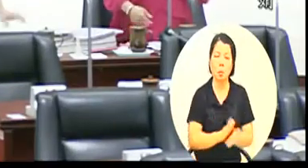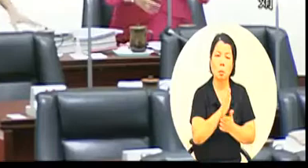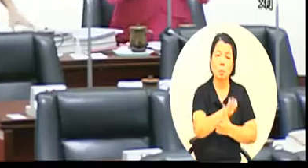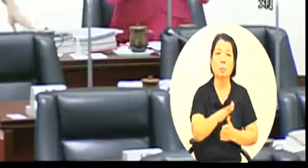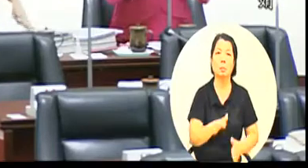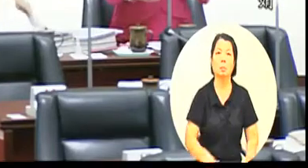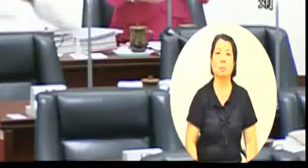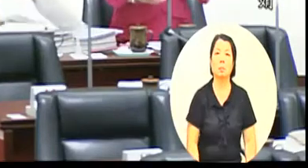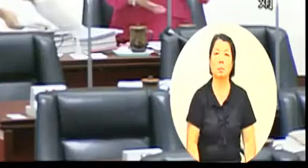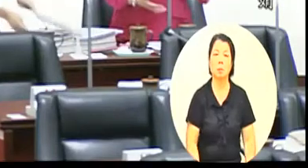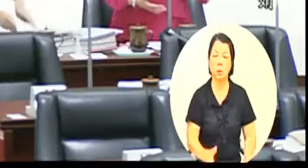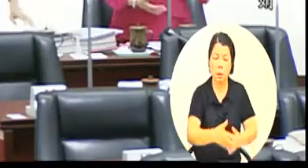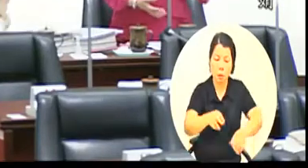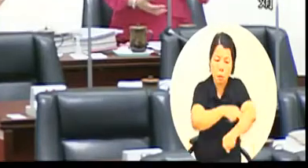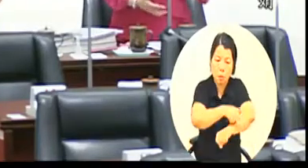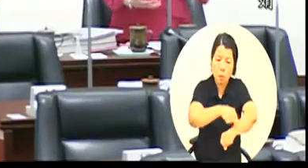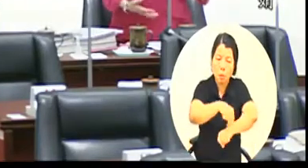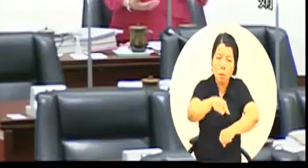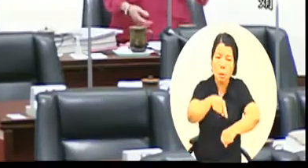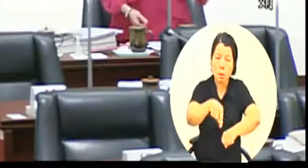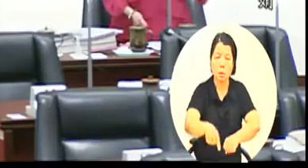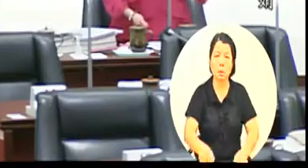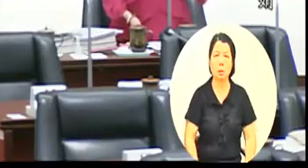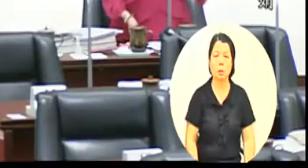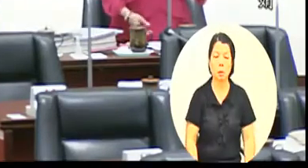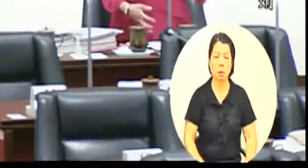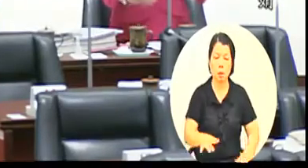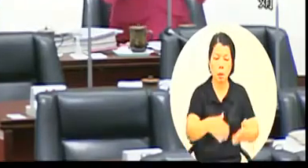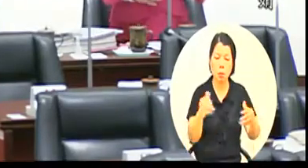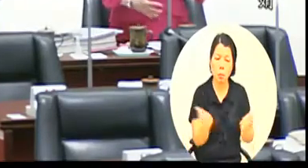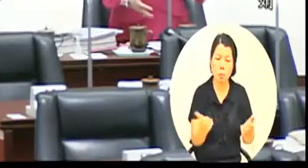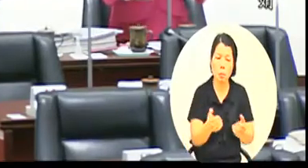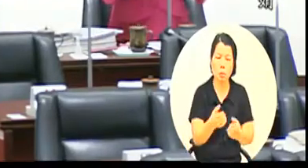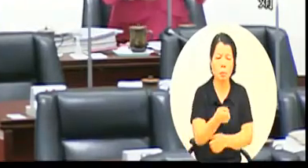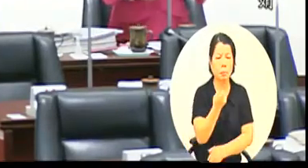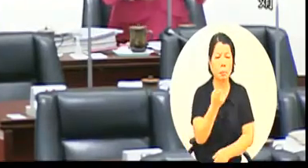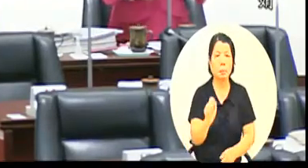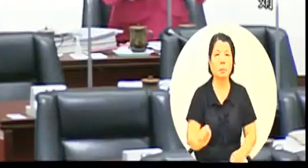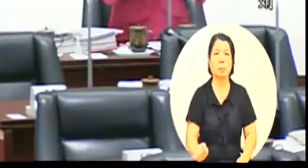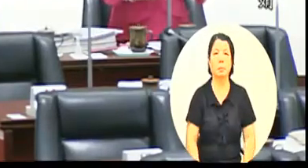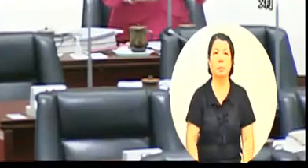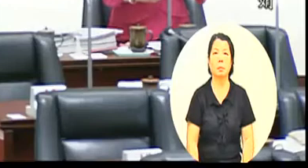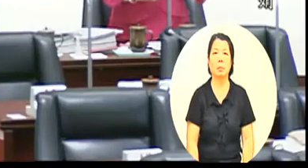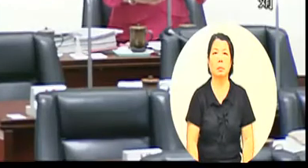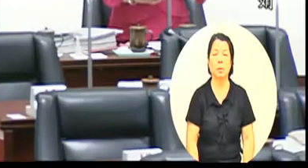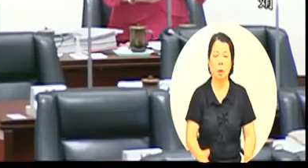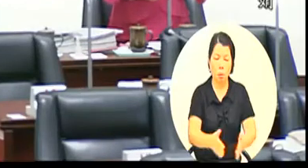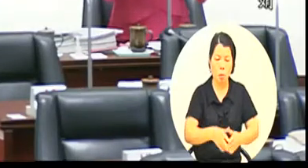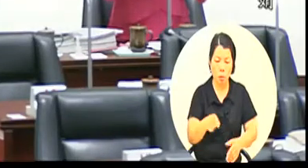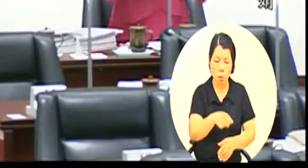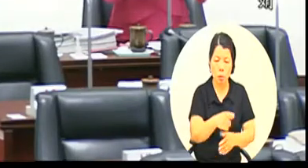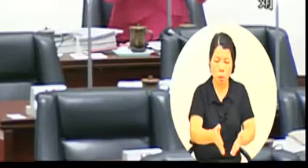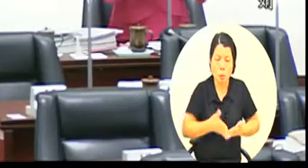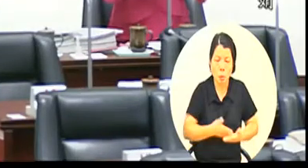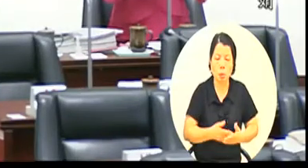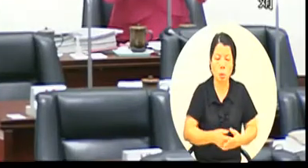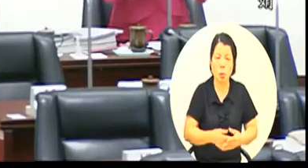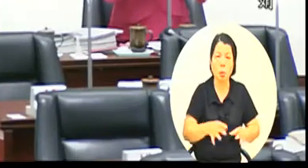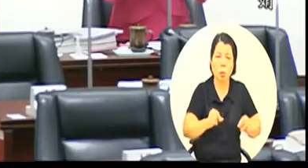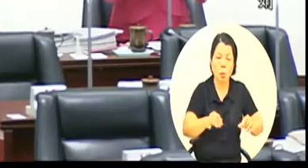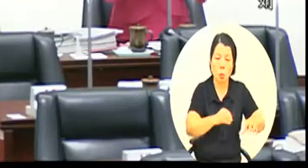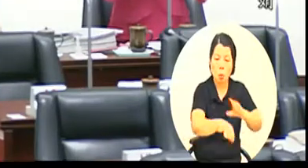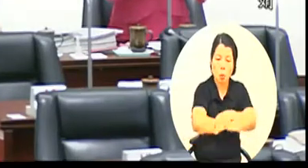在因为这样的设计拓天的一个形态并没有太大的问题，可是后来在我们实施容积解除